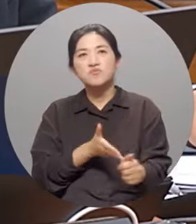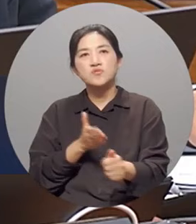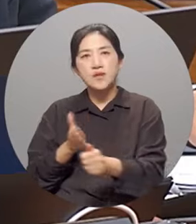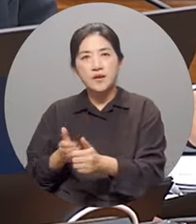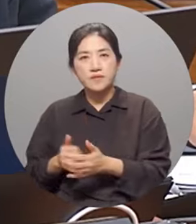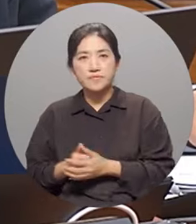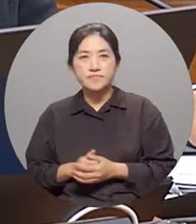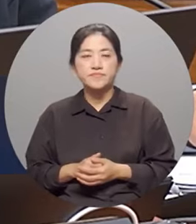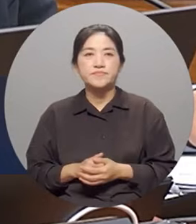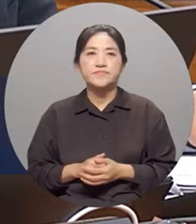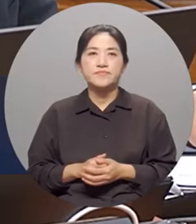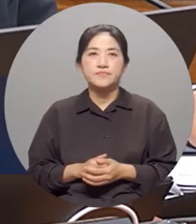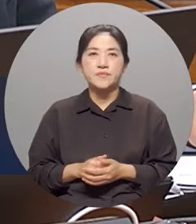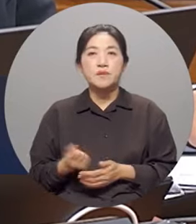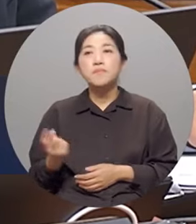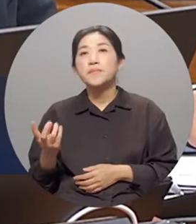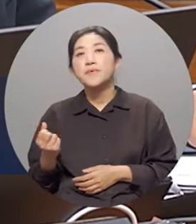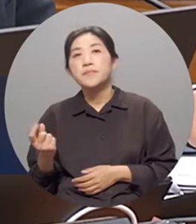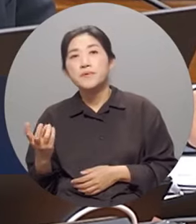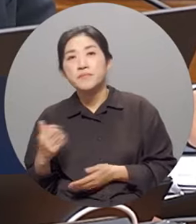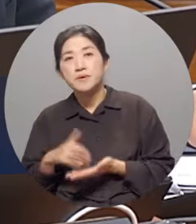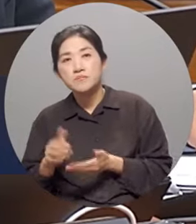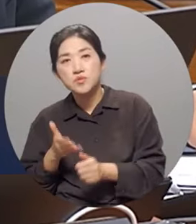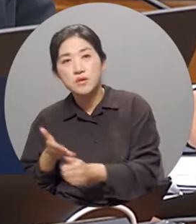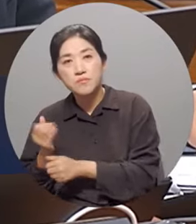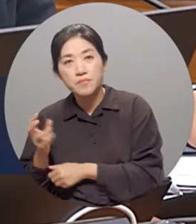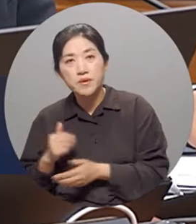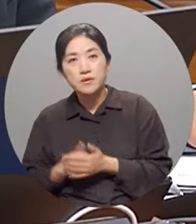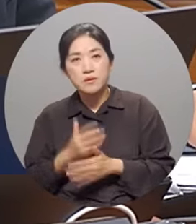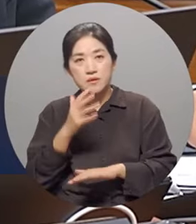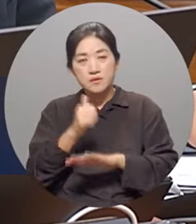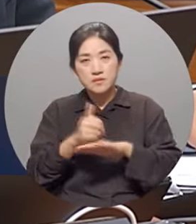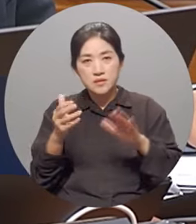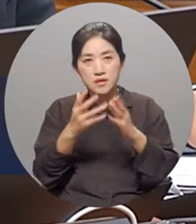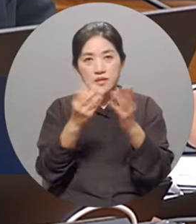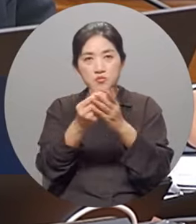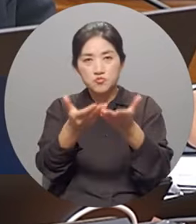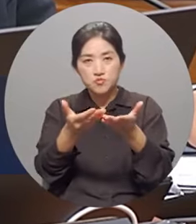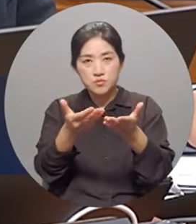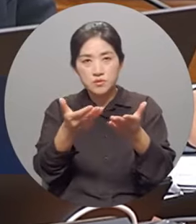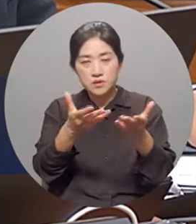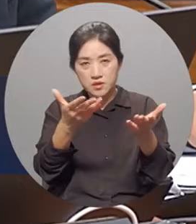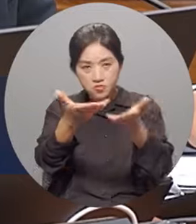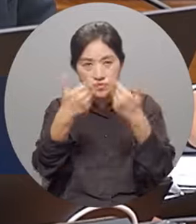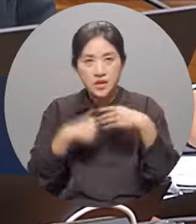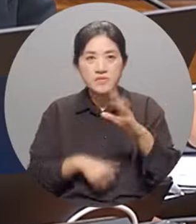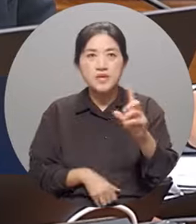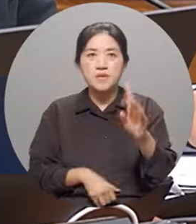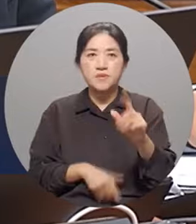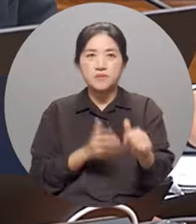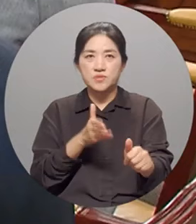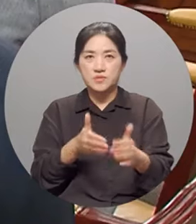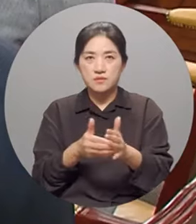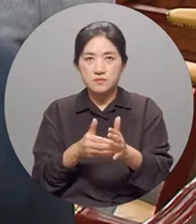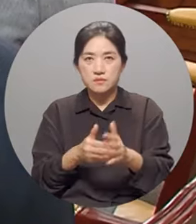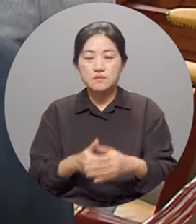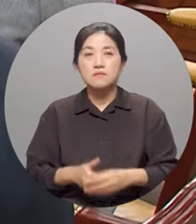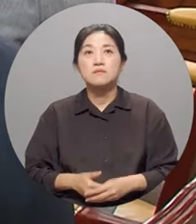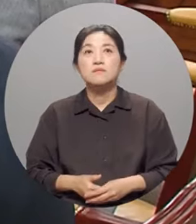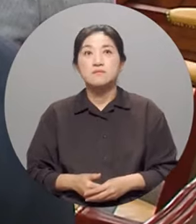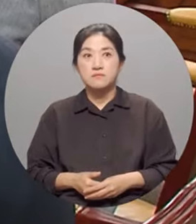달라는 부탁을 몇명 이걸 끝까지 저희 해준 사람은 한 사람한테 부탁을